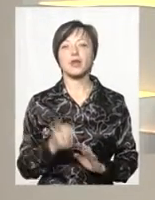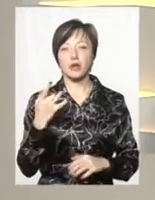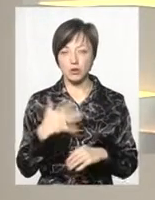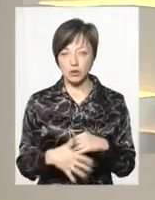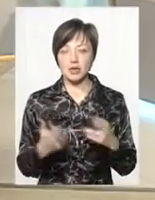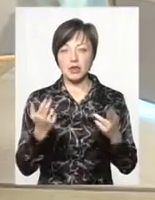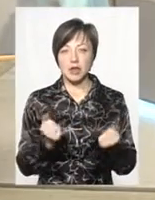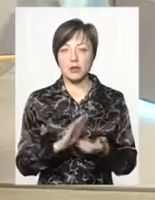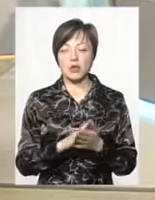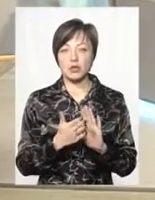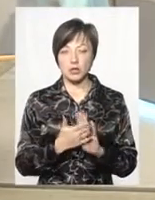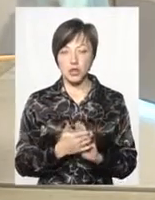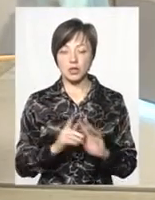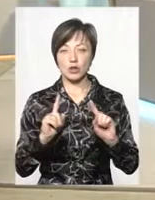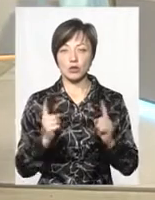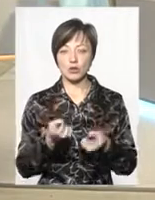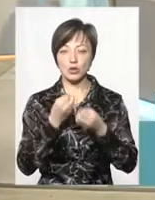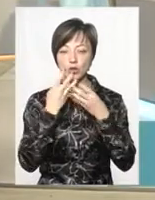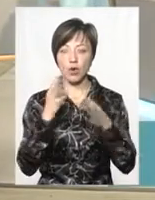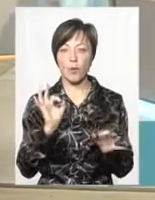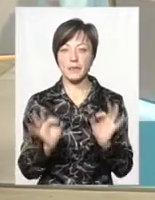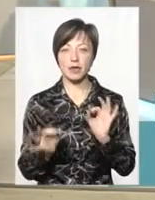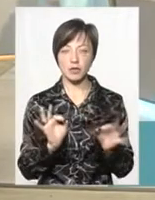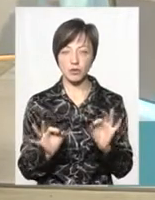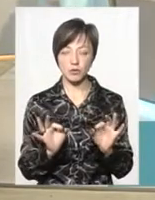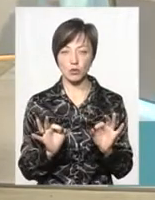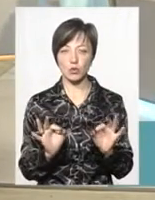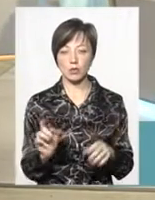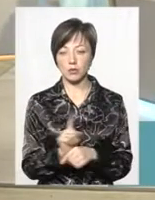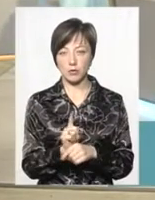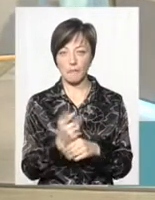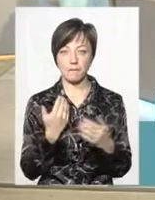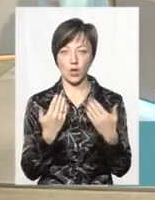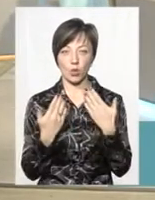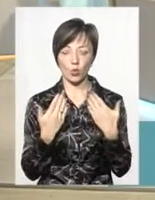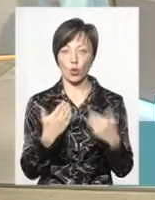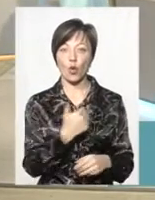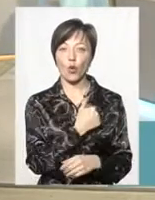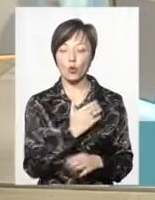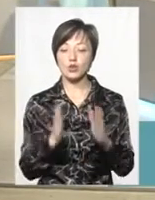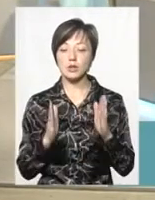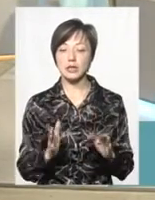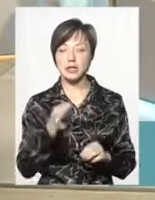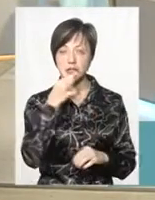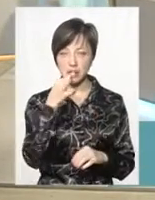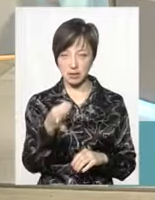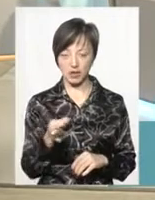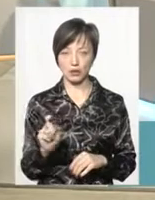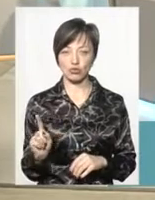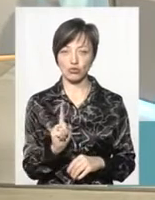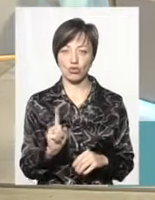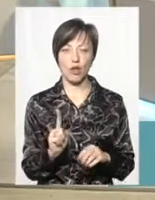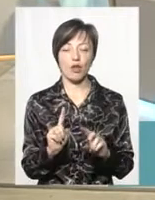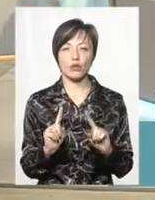Зрозуміло, да, позиція дуже теж об'єктивного, такого більш-менш підходу. Хочу тільки сказати, що